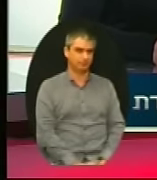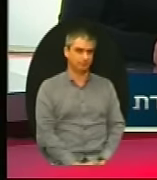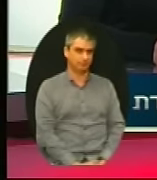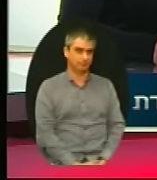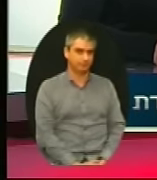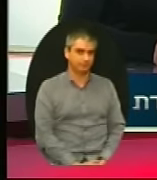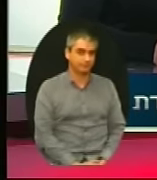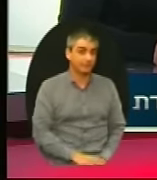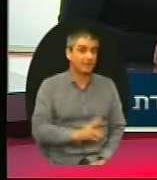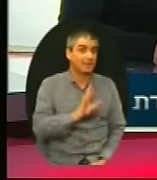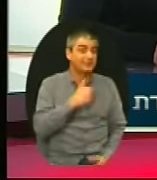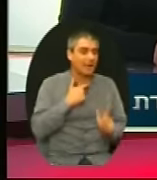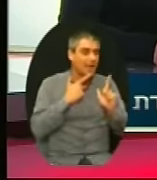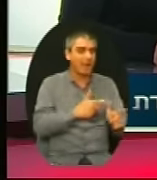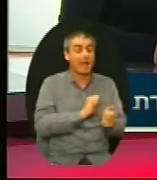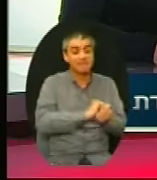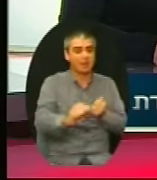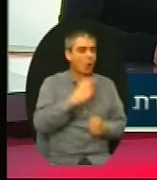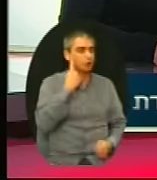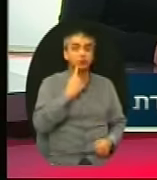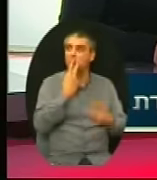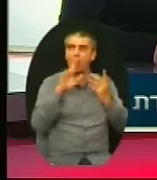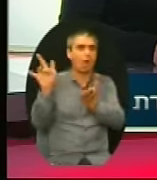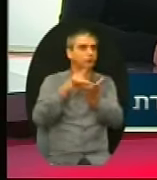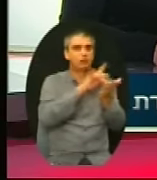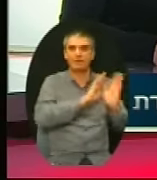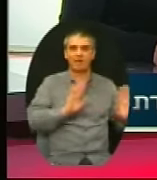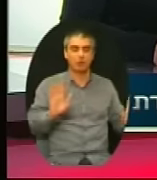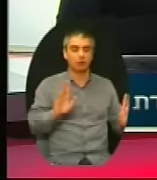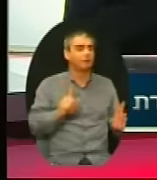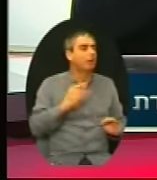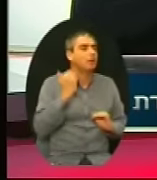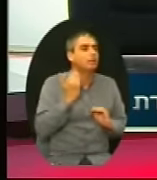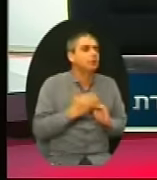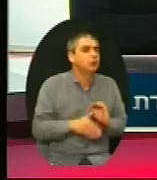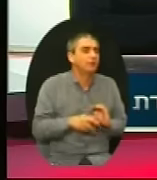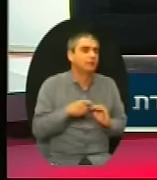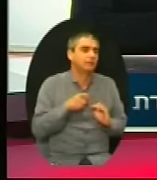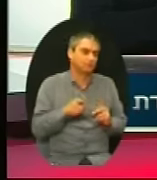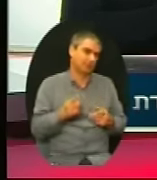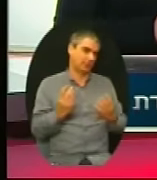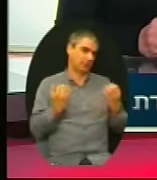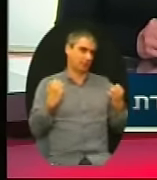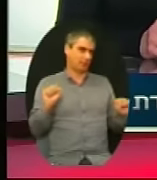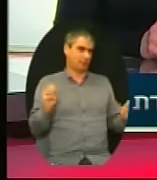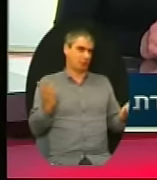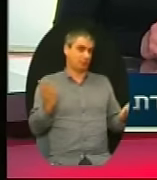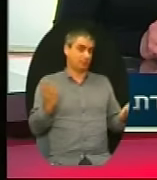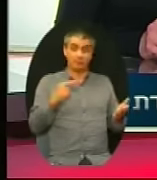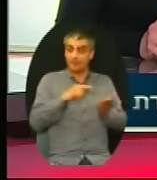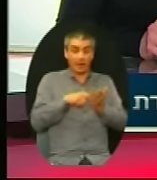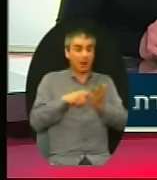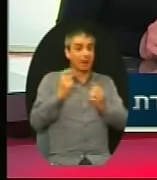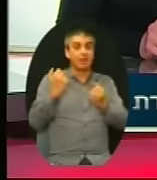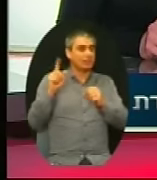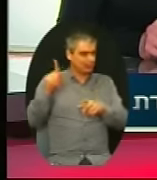שחיתות צריך לבאר ולהילחם בה, לא משנה איפה היא נמצאת. אבל בסוף זה דמוקרטיה. או שאת במשחק הדמוקרטי, כי כל החרות, החולות האלה נמצאות